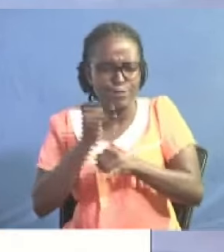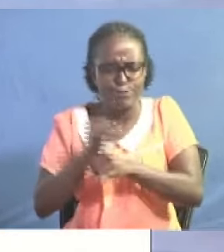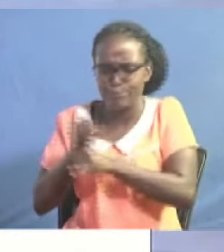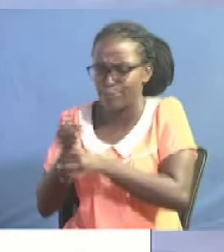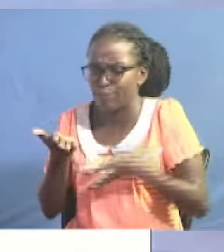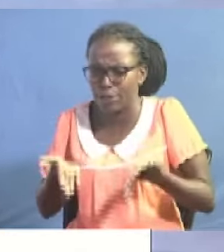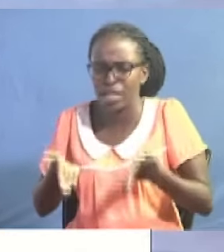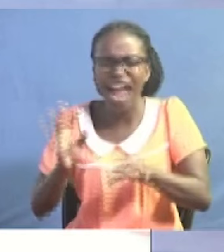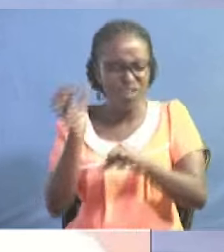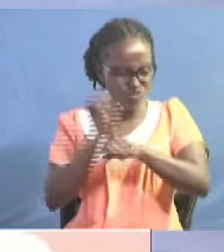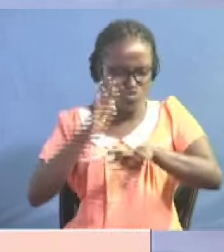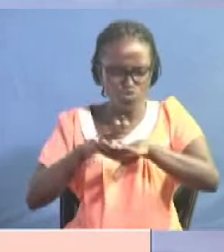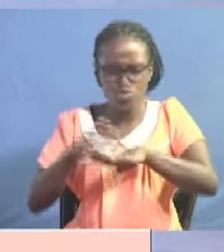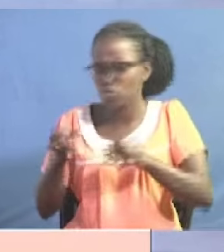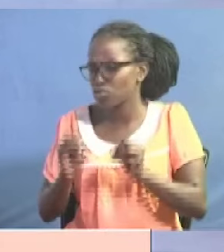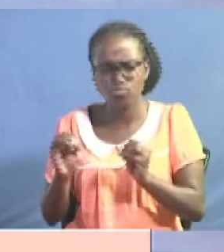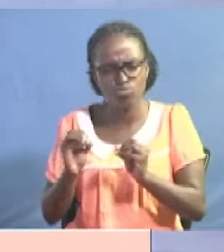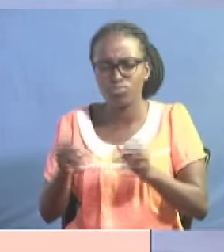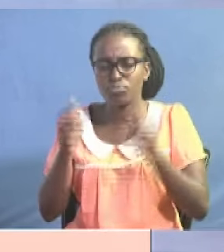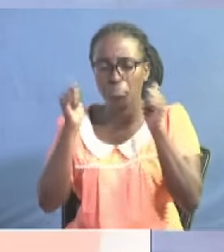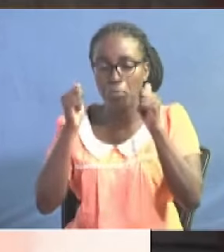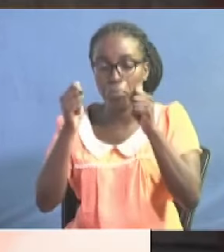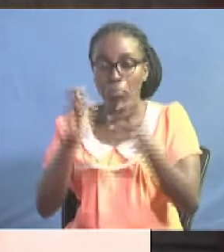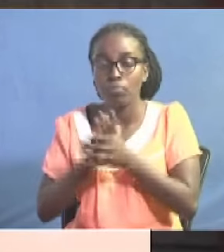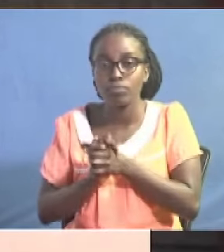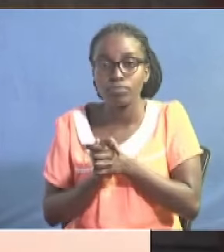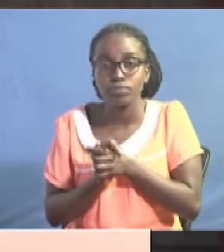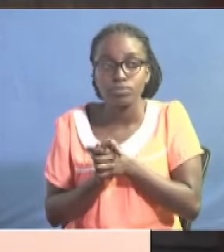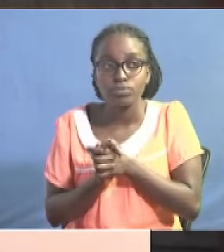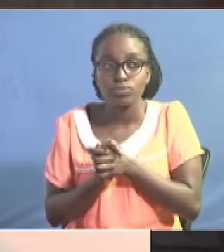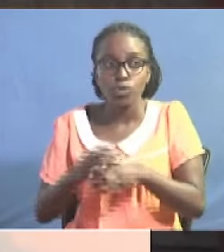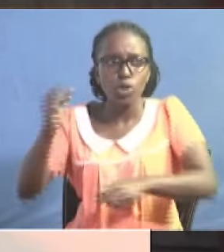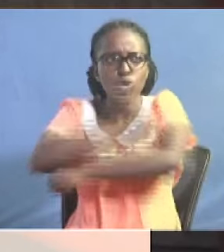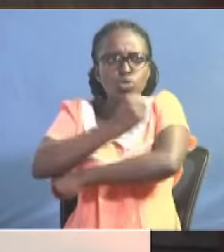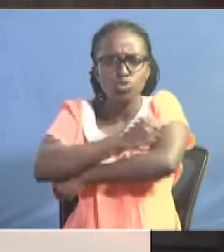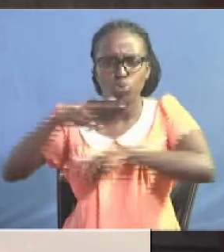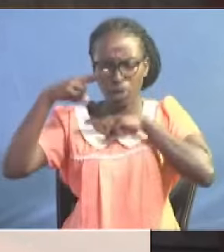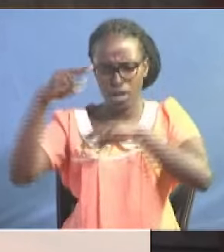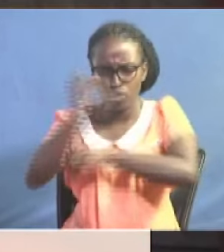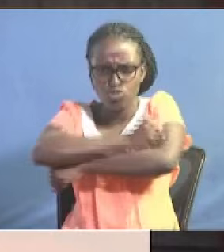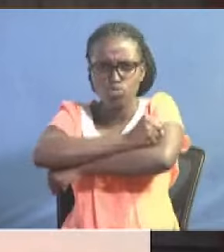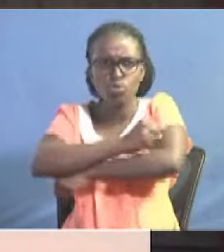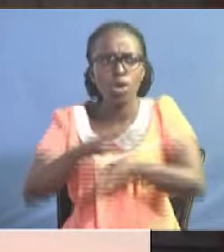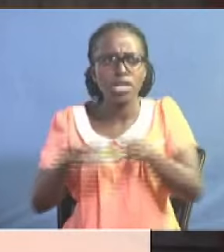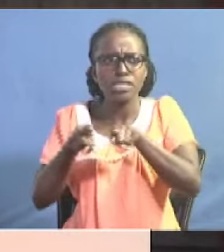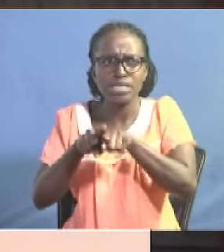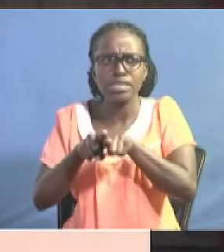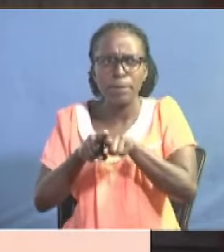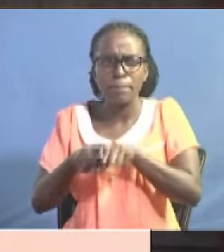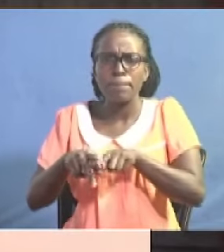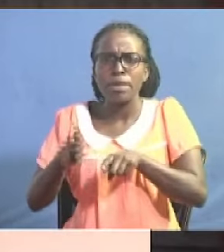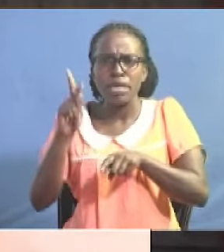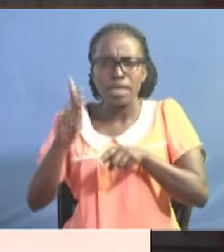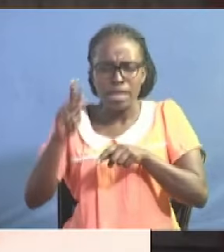basi kumfanya kutotimiza ahadi zake kwa Wakenya. Shule ya upili ya wavulana ya Kirigoya katika kaunti ya